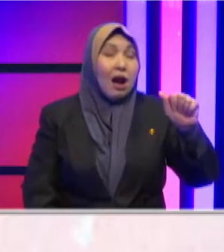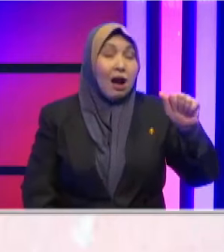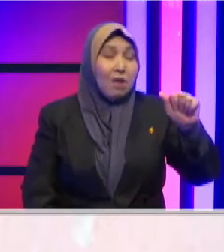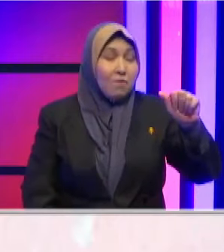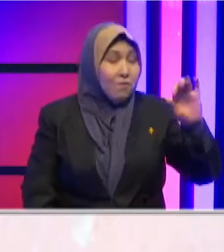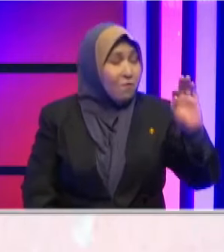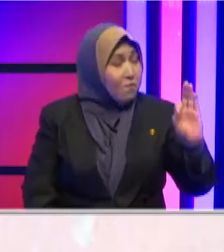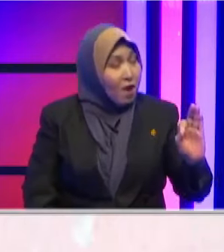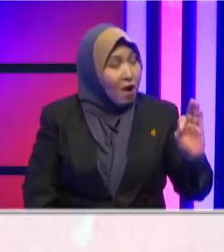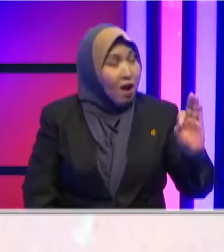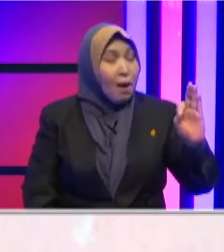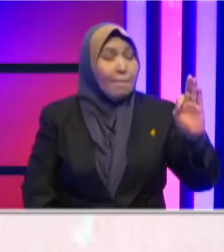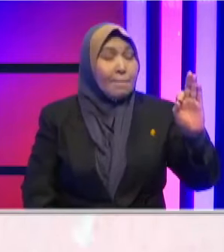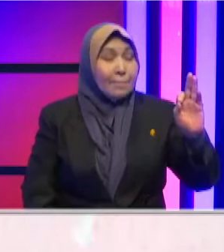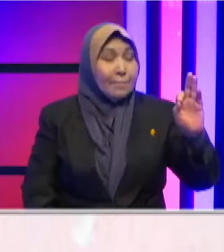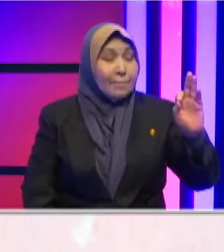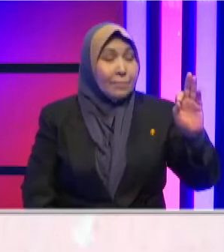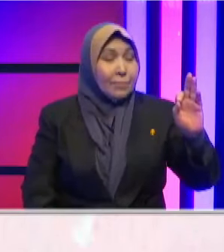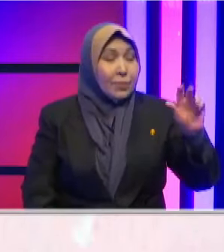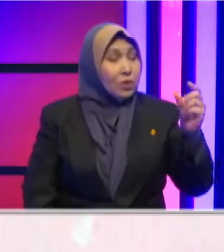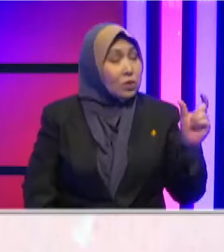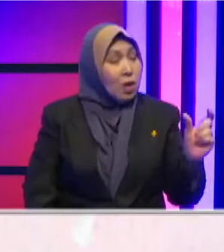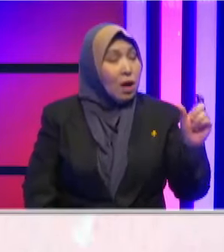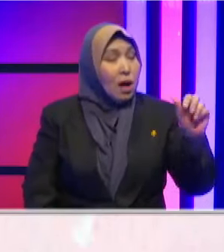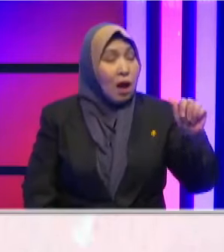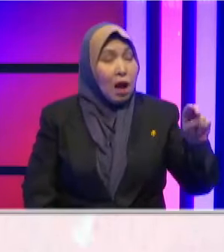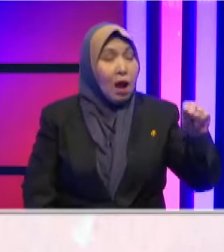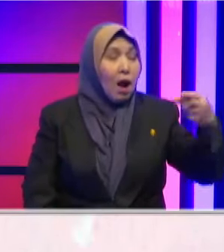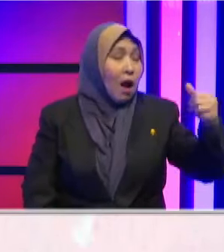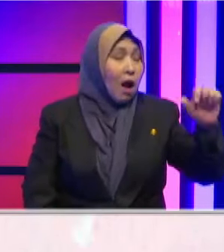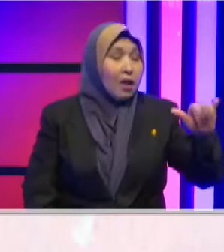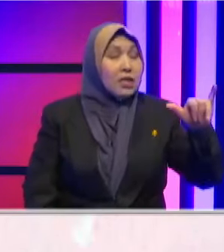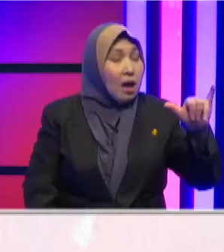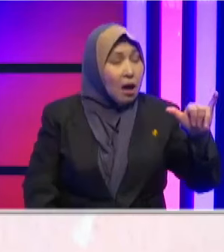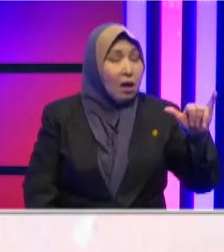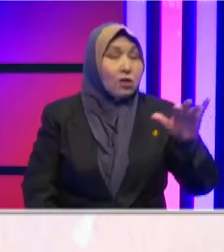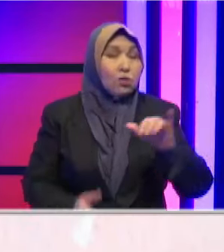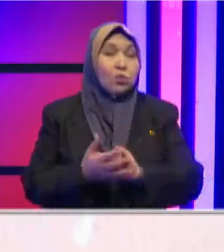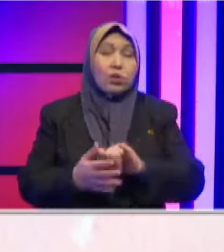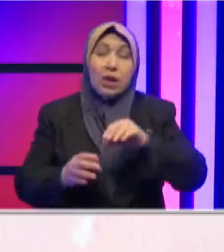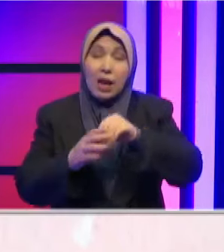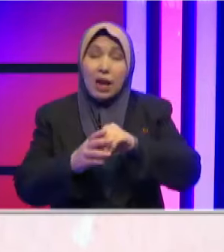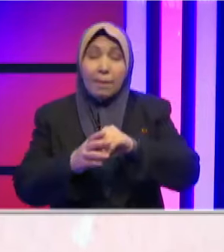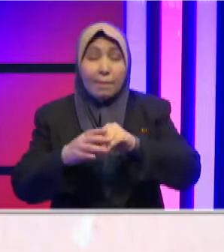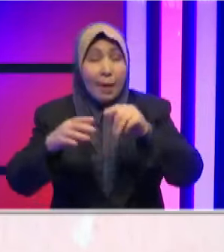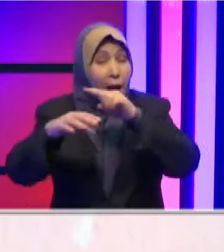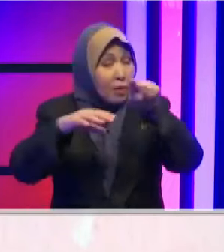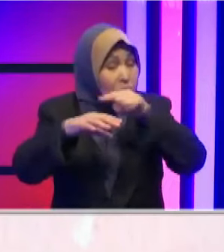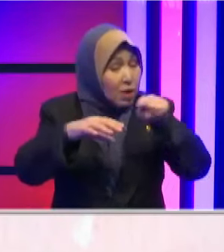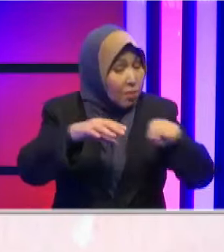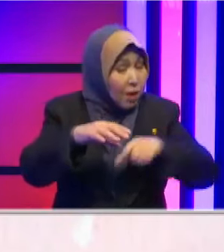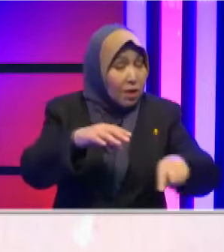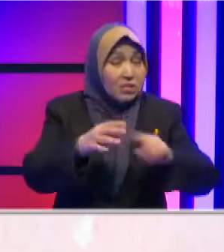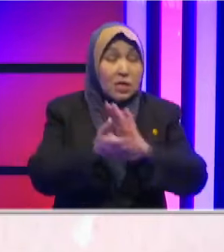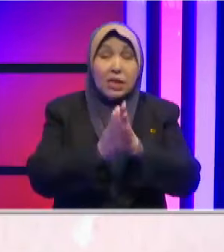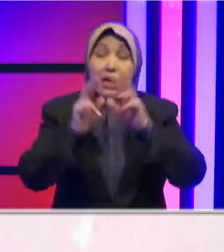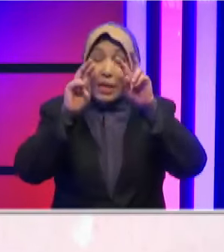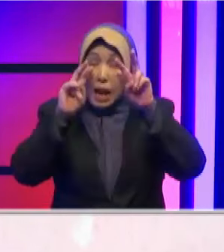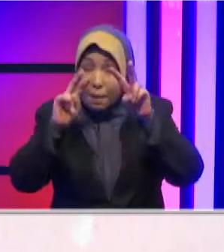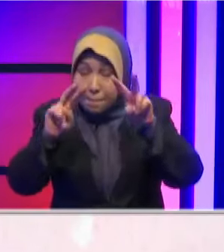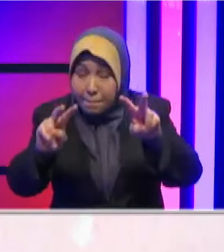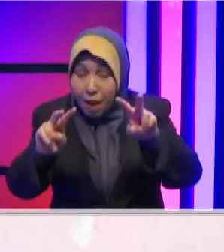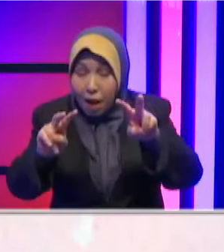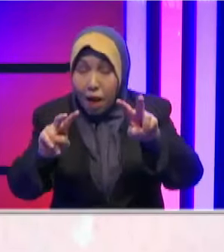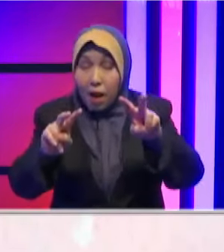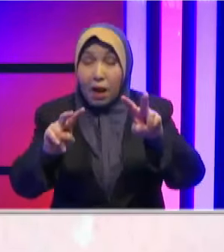zach's keenem wahyi tersebut dalam keadaan berbaris terus supaya nampak huruf tuh